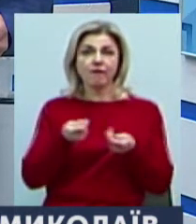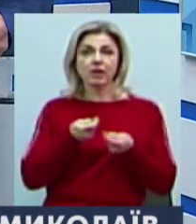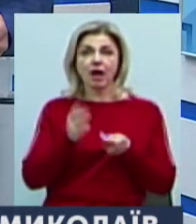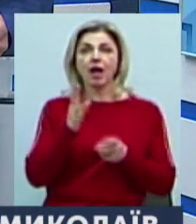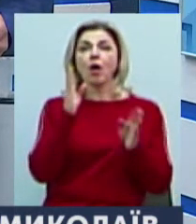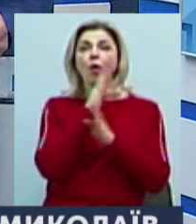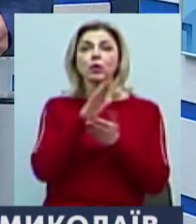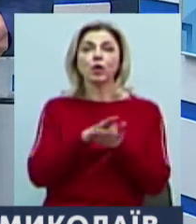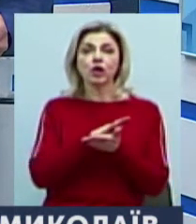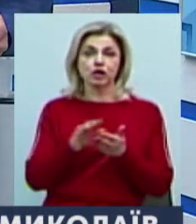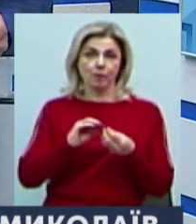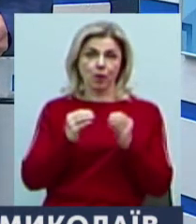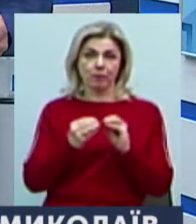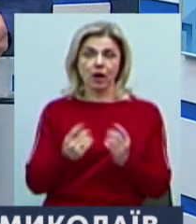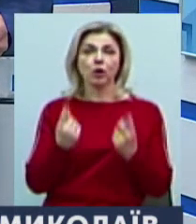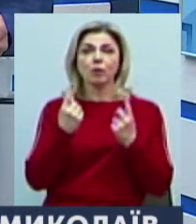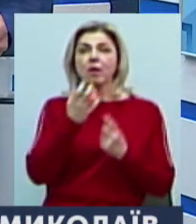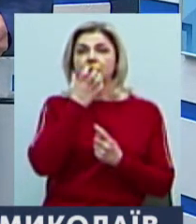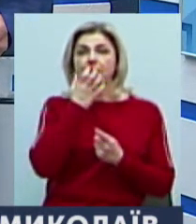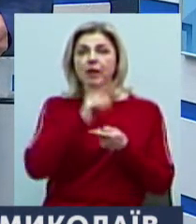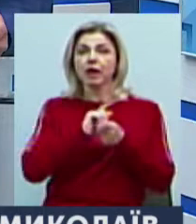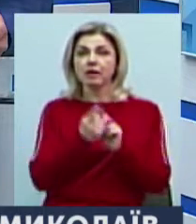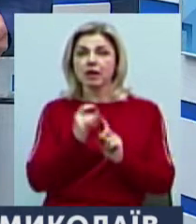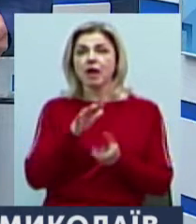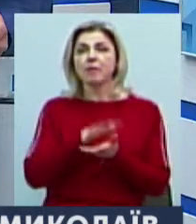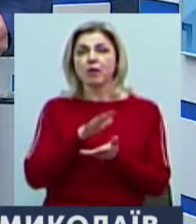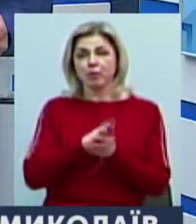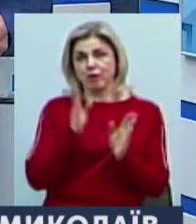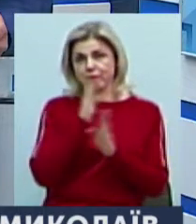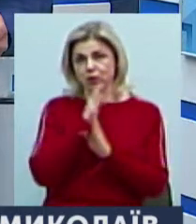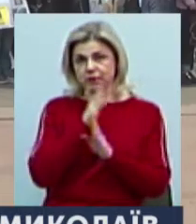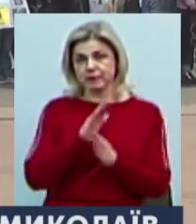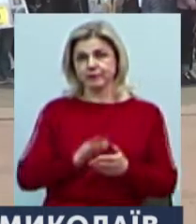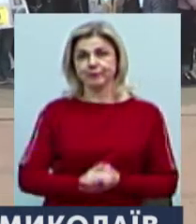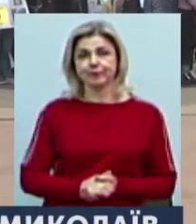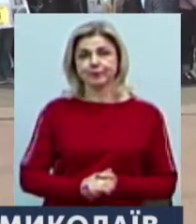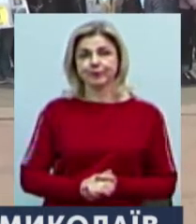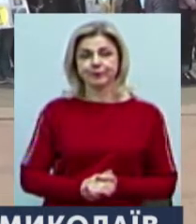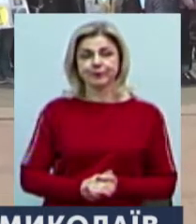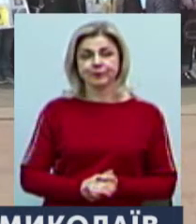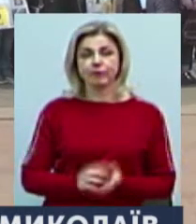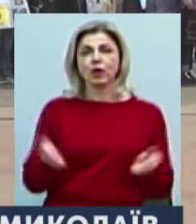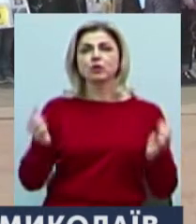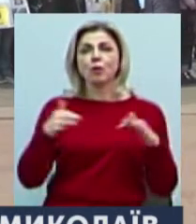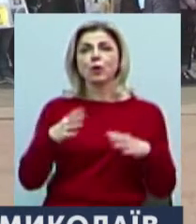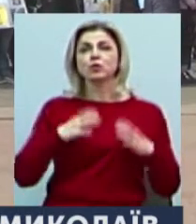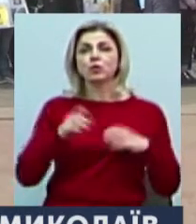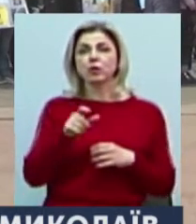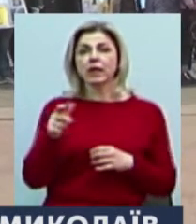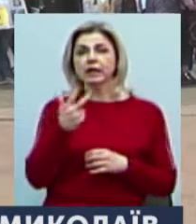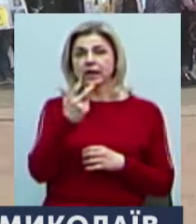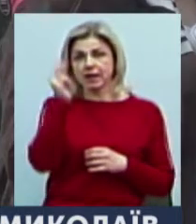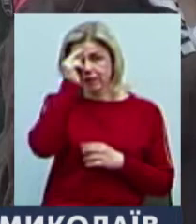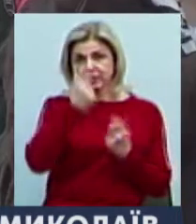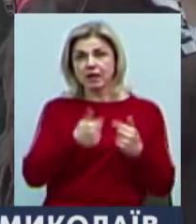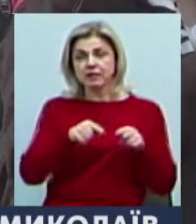екологічних проблем, зокрема до глобального потепління та забрудненості навколишнього середовища. Зібралися студенти трьох навчальних